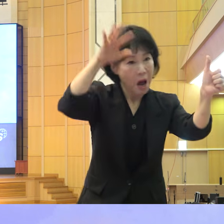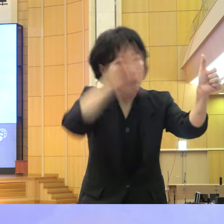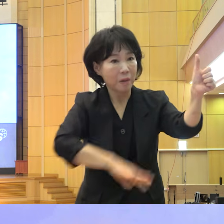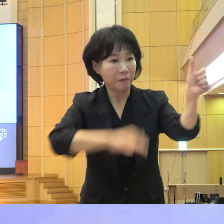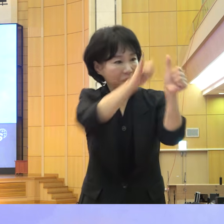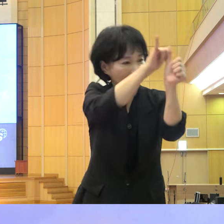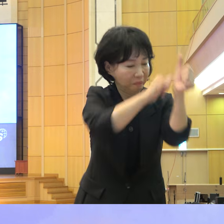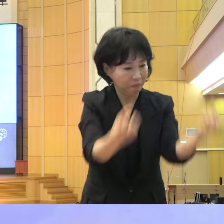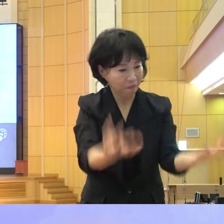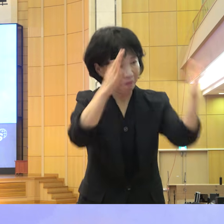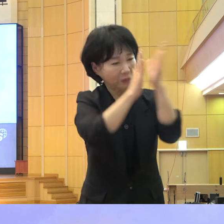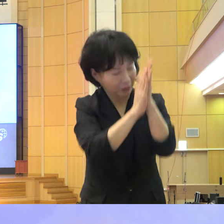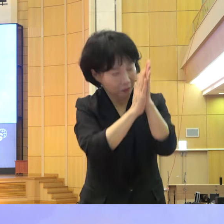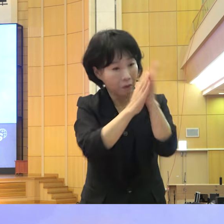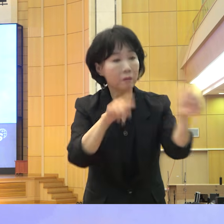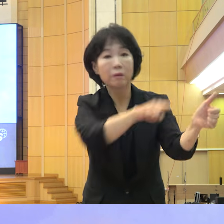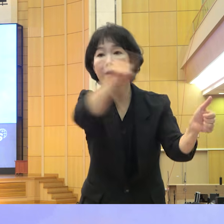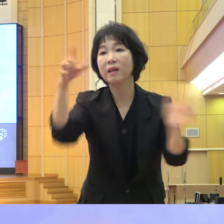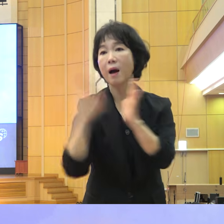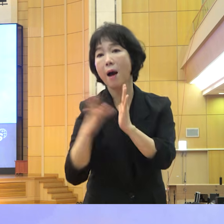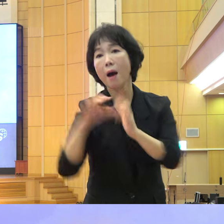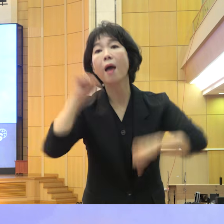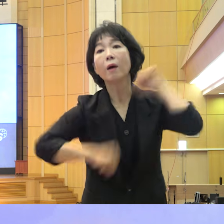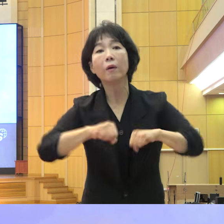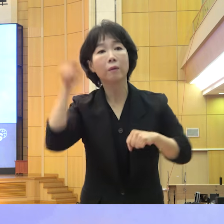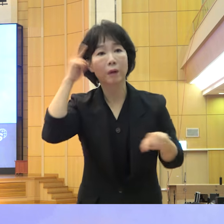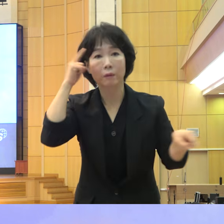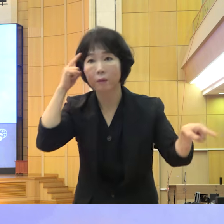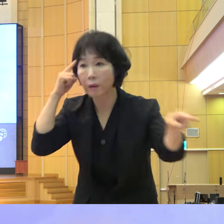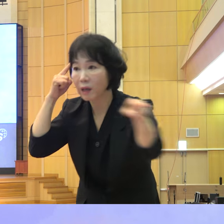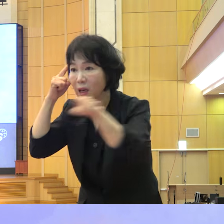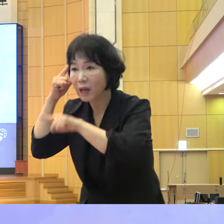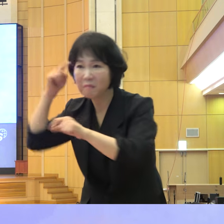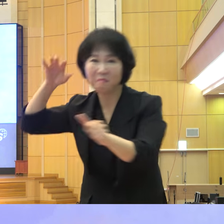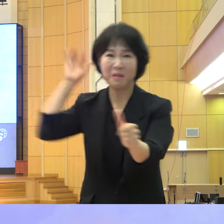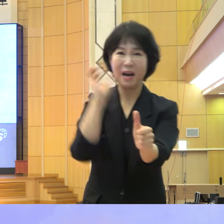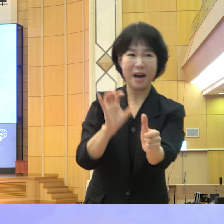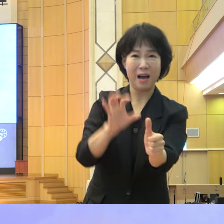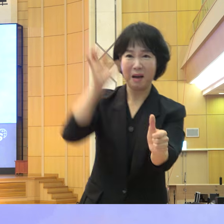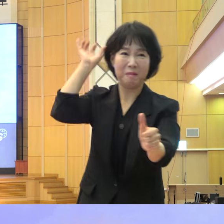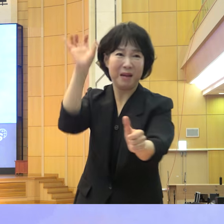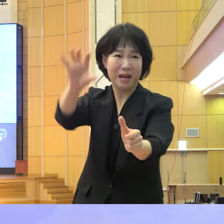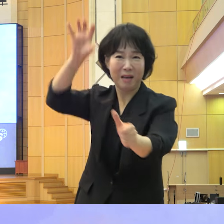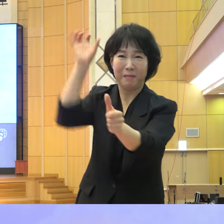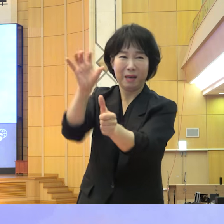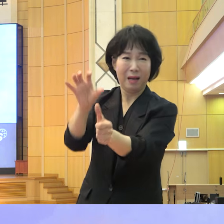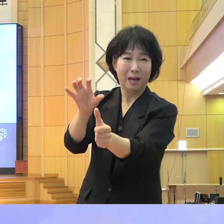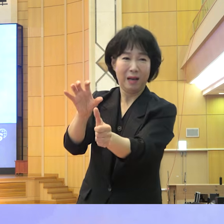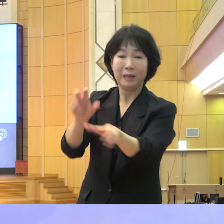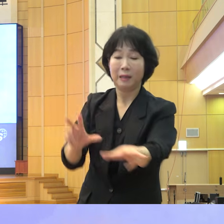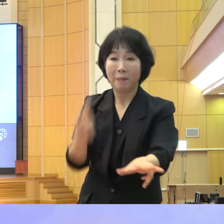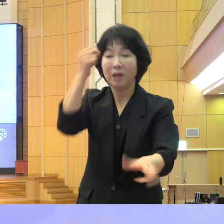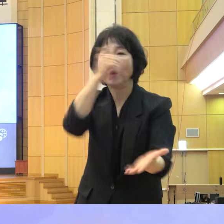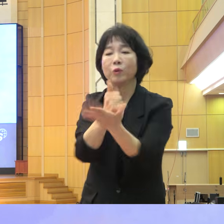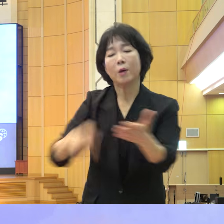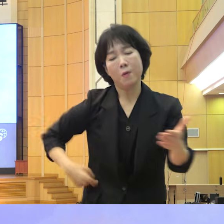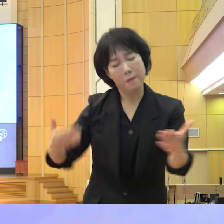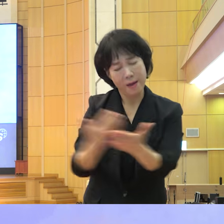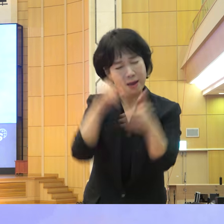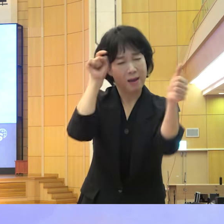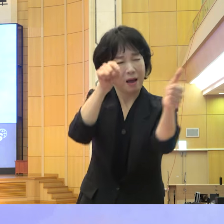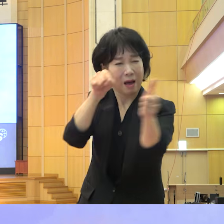숭배하고 제사 드리고 기도하고 그따위 짓을 하는 거야. 이제라도 빨리 회개하고